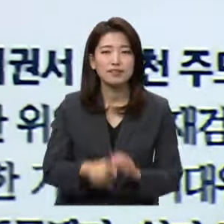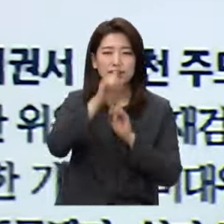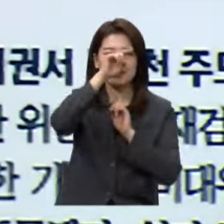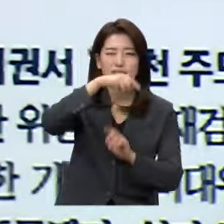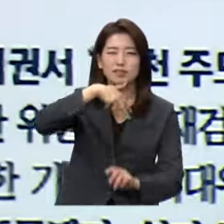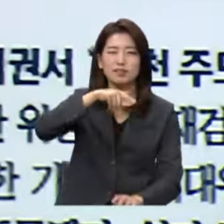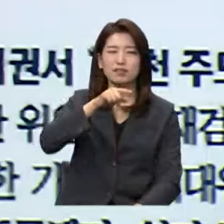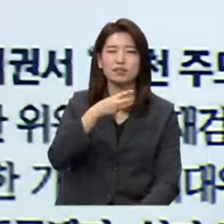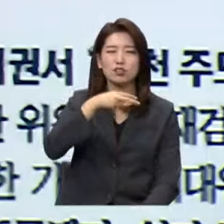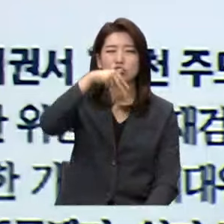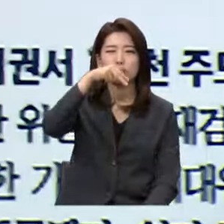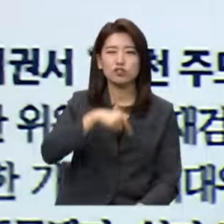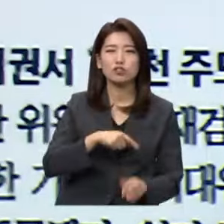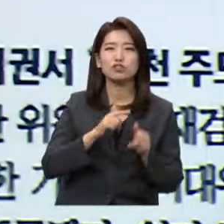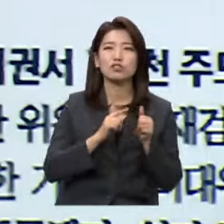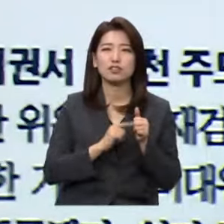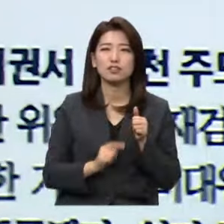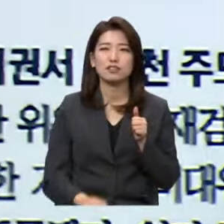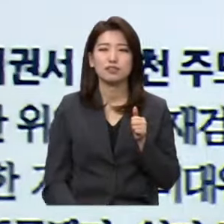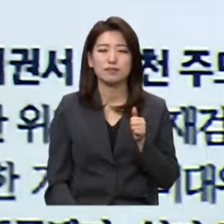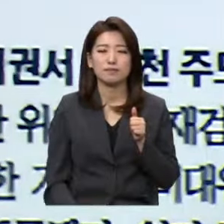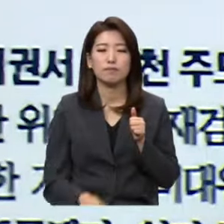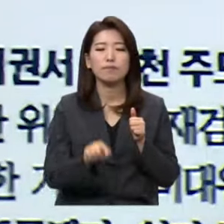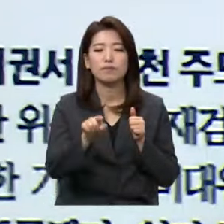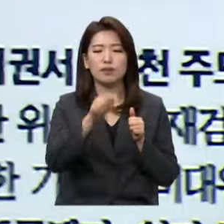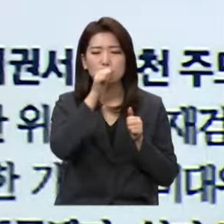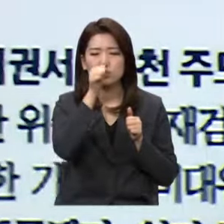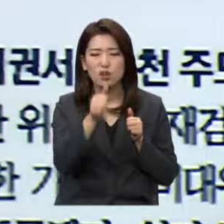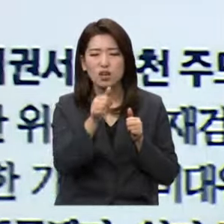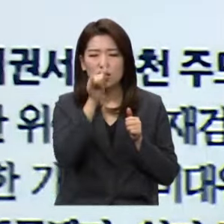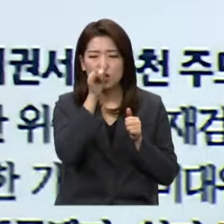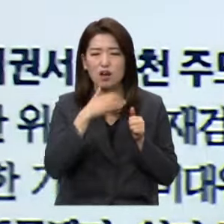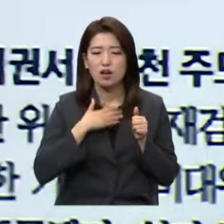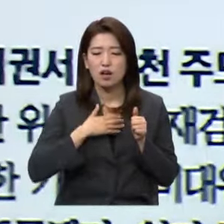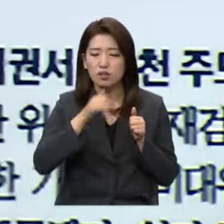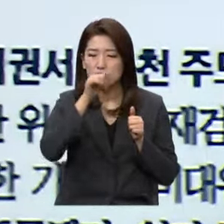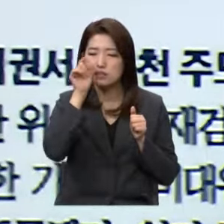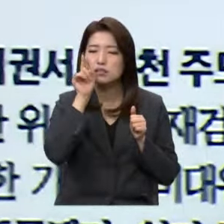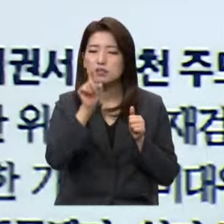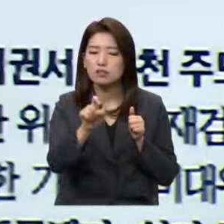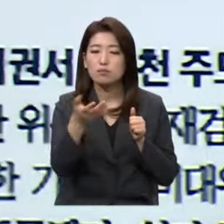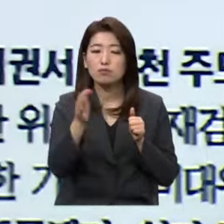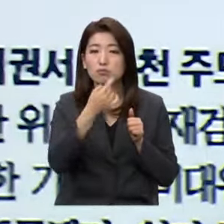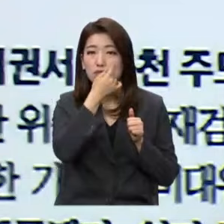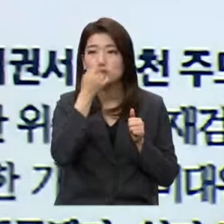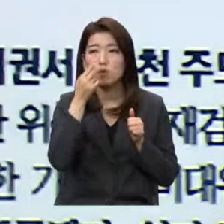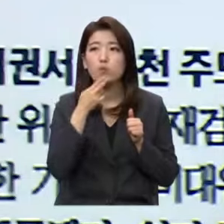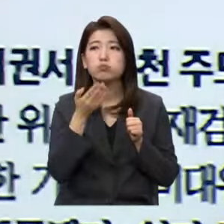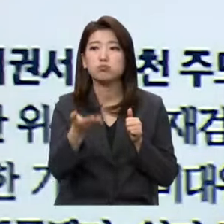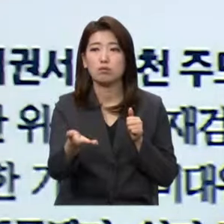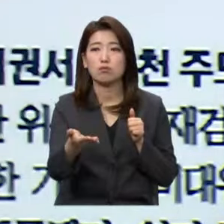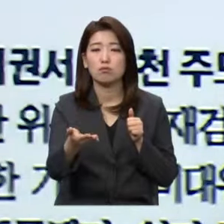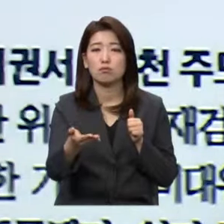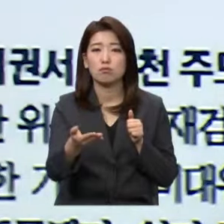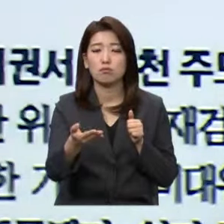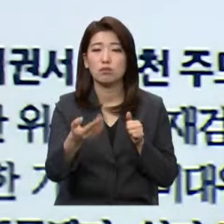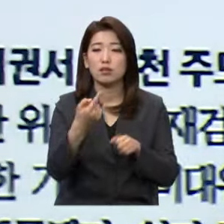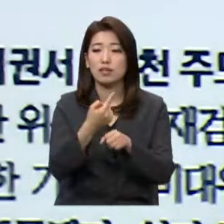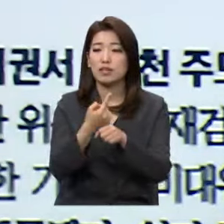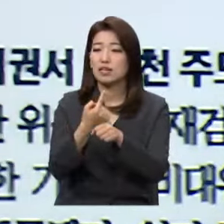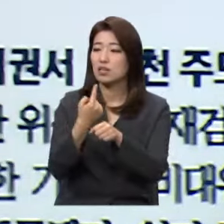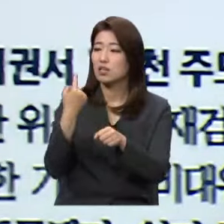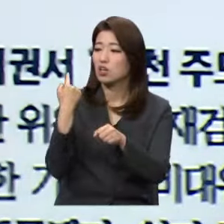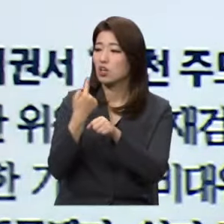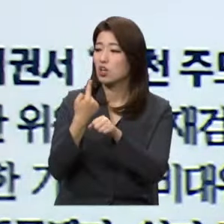의원이 나섰다 이철교 의원은 혐의는 있었지만 입증된게 없다 1년 반 전부터 당내 민원이 제보해서 여러